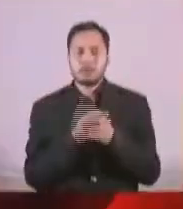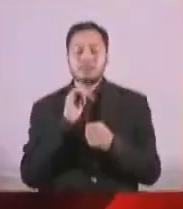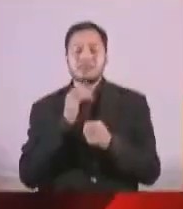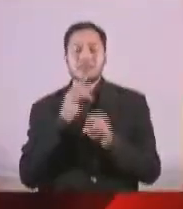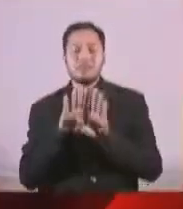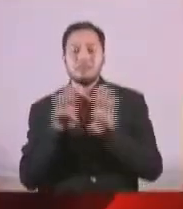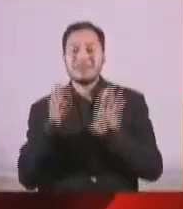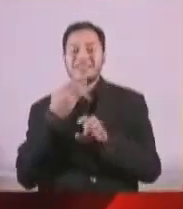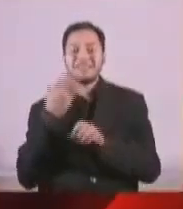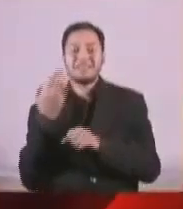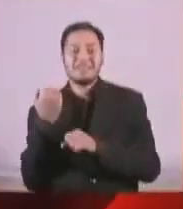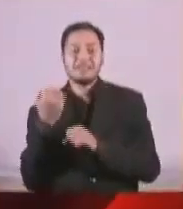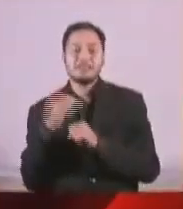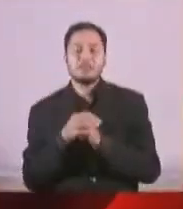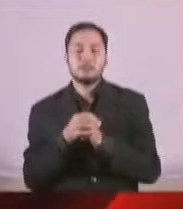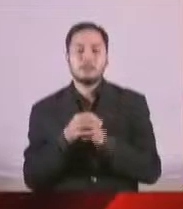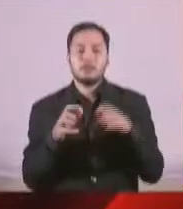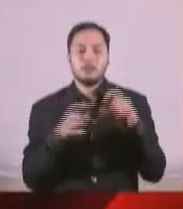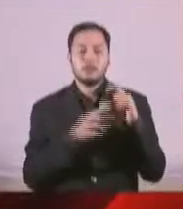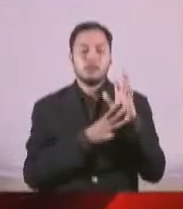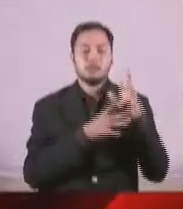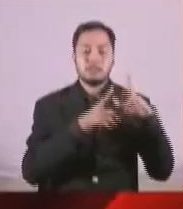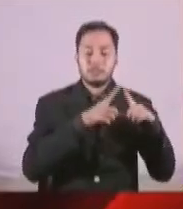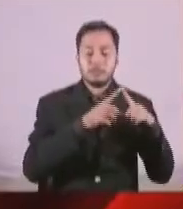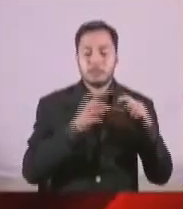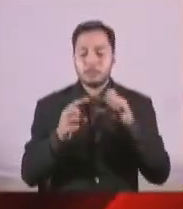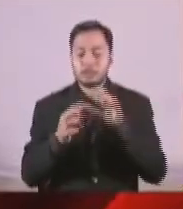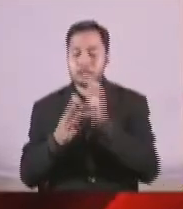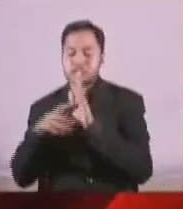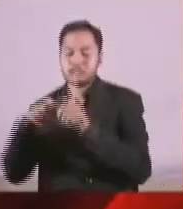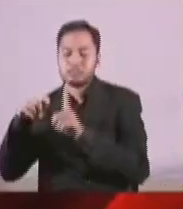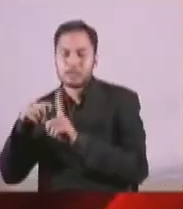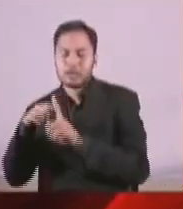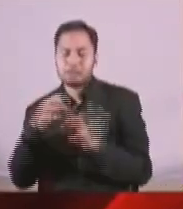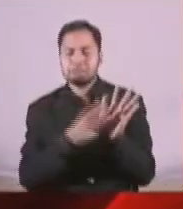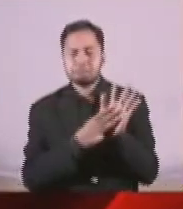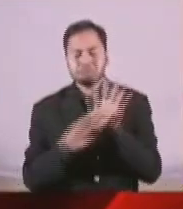SMK ini masih persoalan-persoalan klasik.